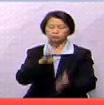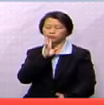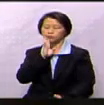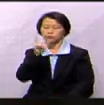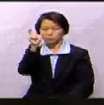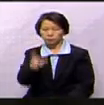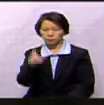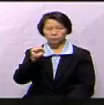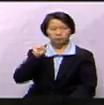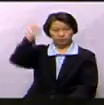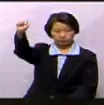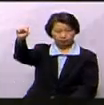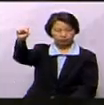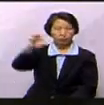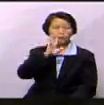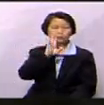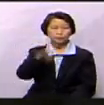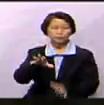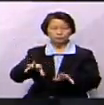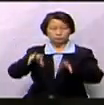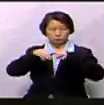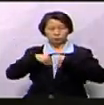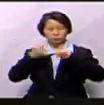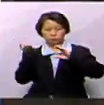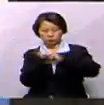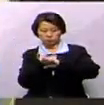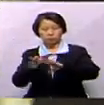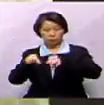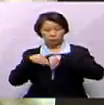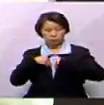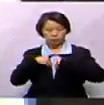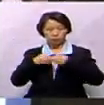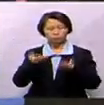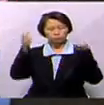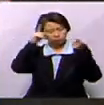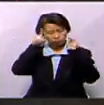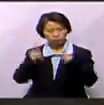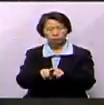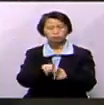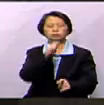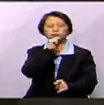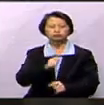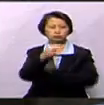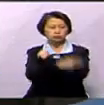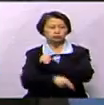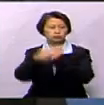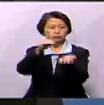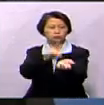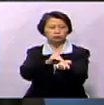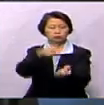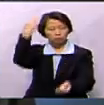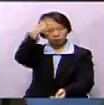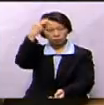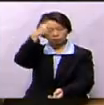DUN Sabah, Datuk Seri Syed Abbas Syed Ali menerima dokumen pembubaran DUN yang diperkenan oleh Yang di-Pertua Negeri Tun Dr. Haji